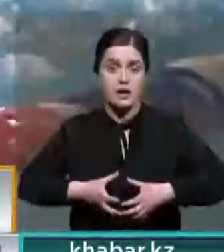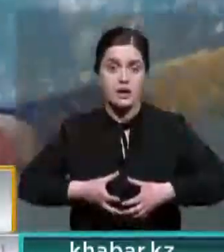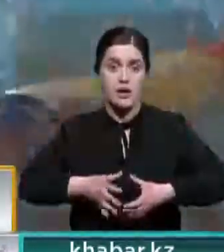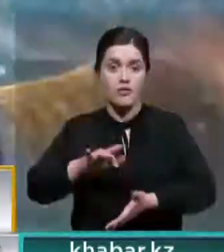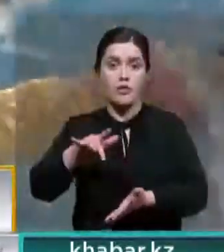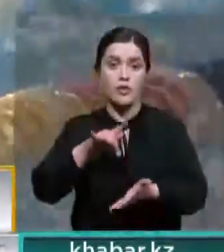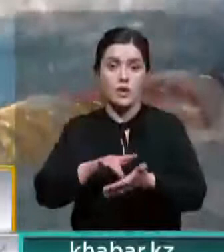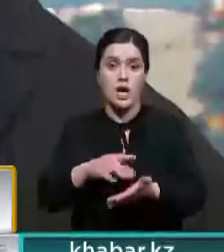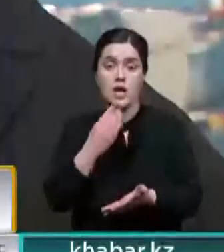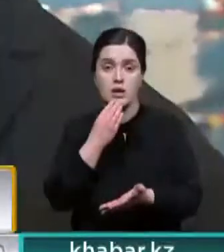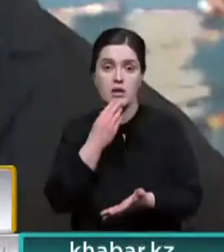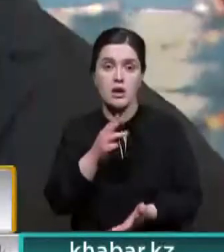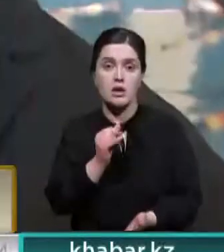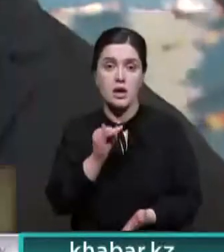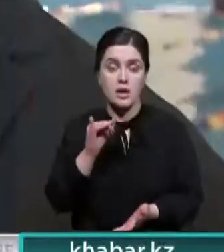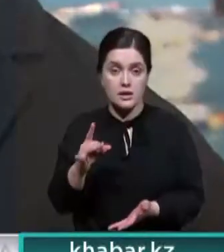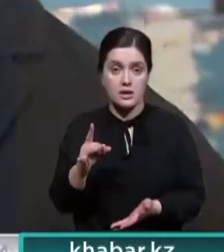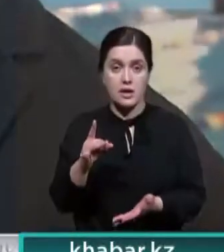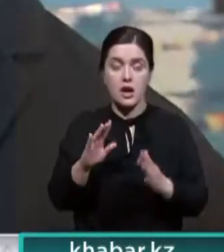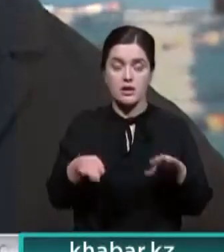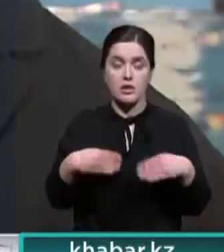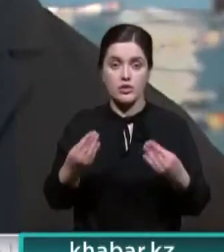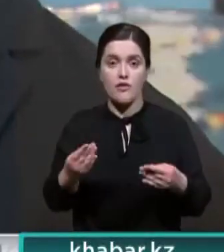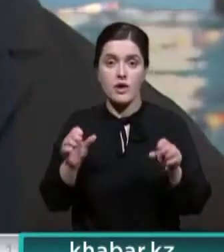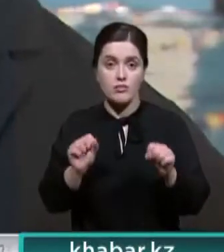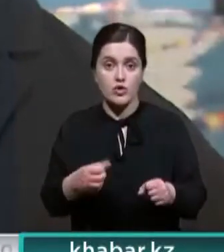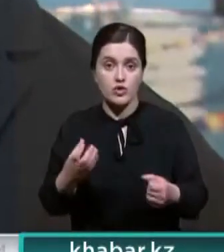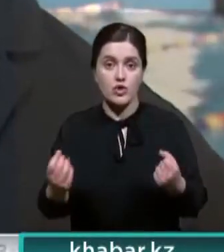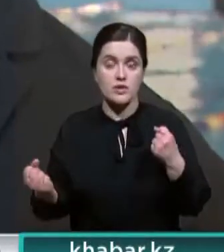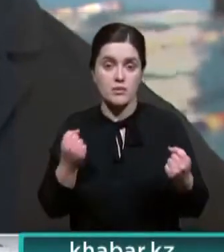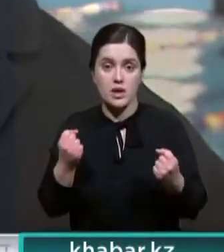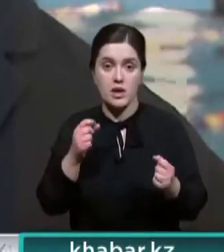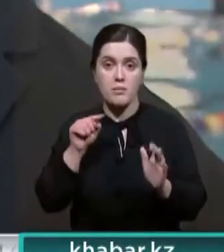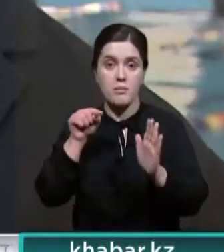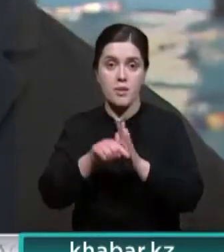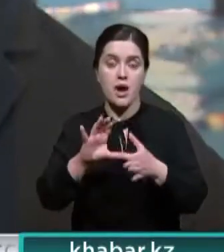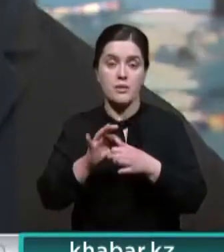в городе Каир, Египет, и это дает возможность еще спортсменам подобраться на Олимпийские игры.